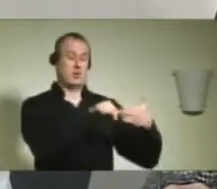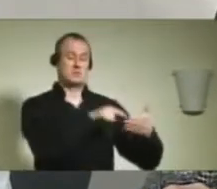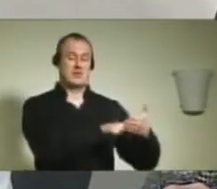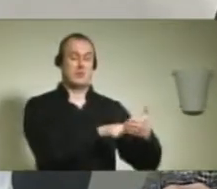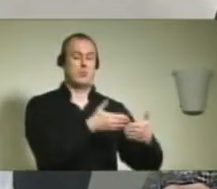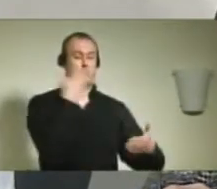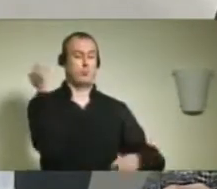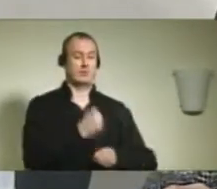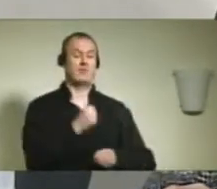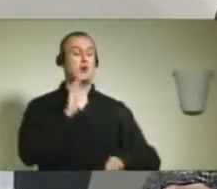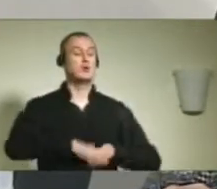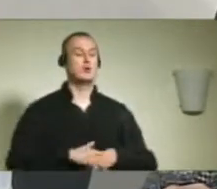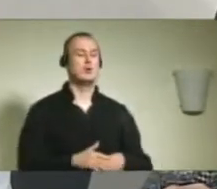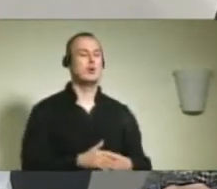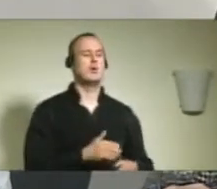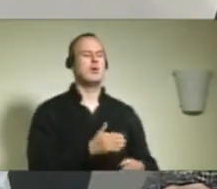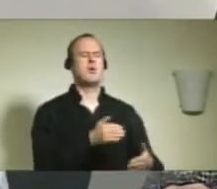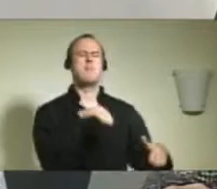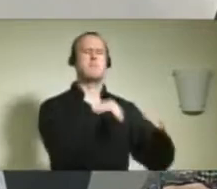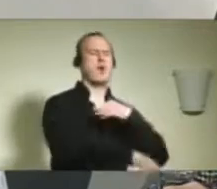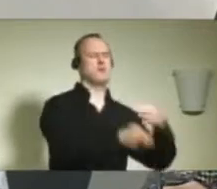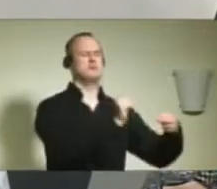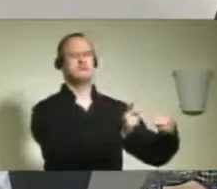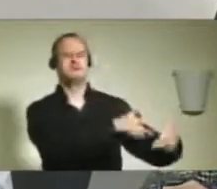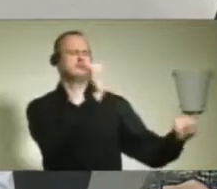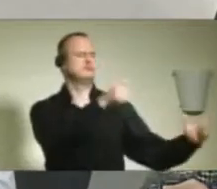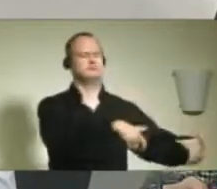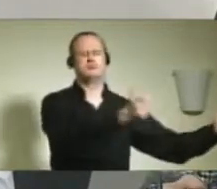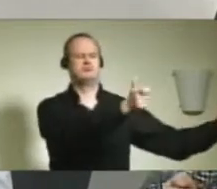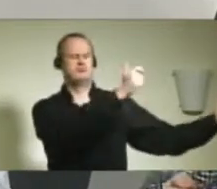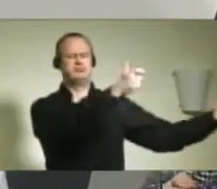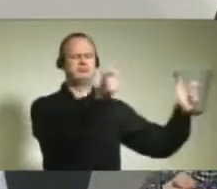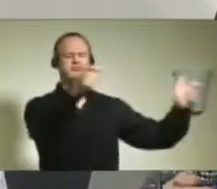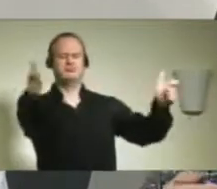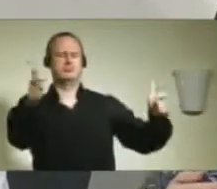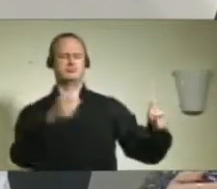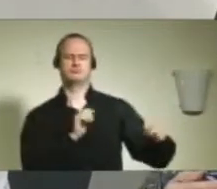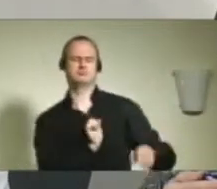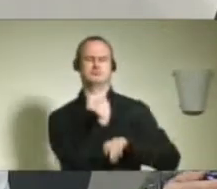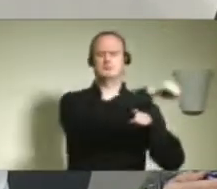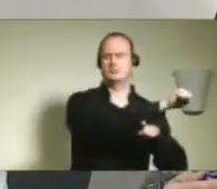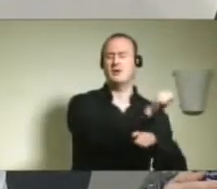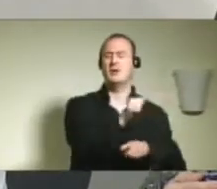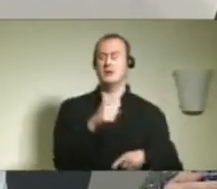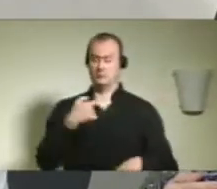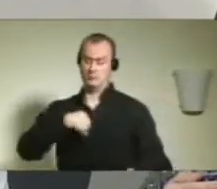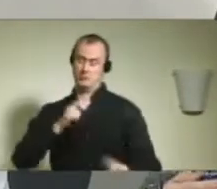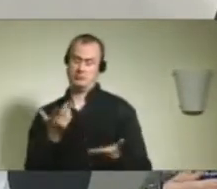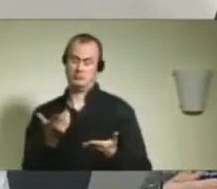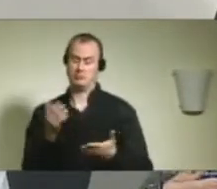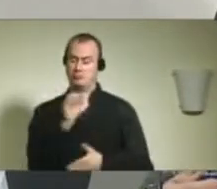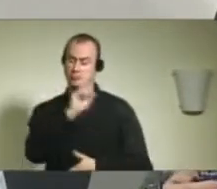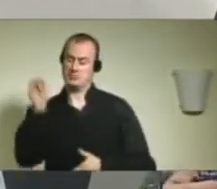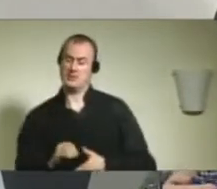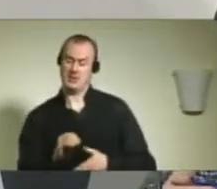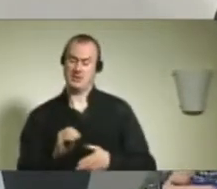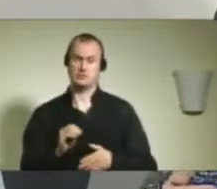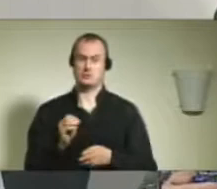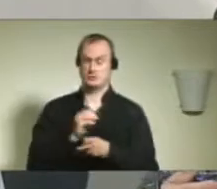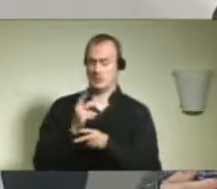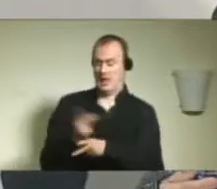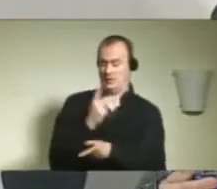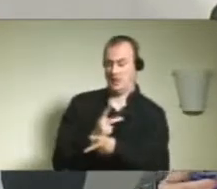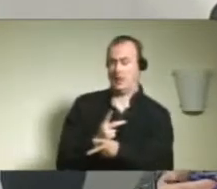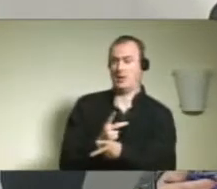travail que les grandes banques. Depuis un an, avec un taux préférentiel de 3,5 %, nous, on